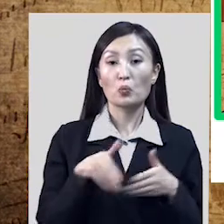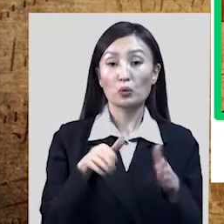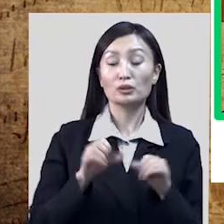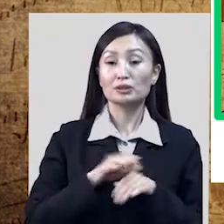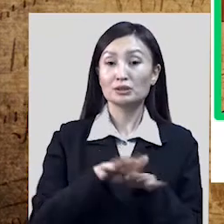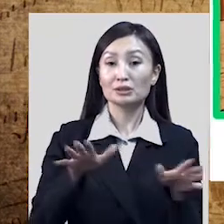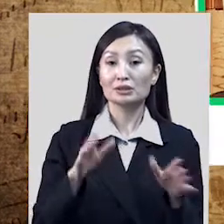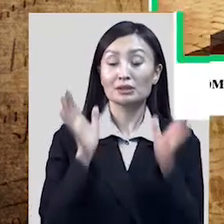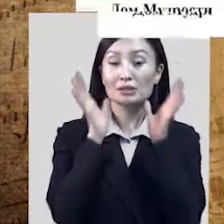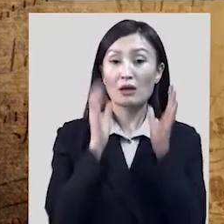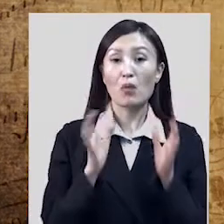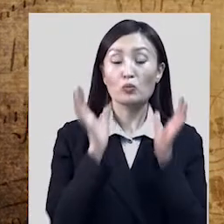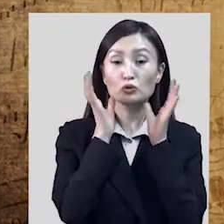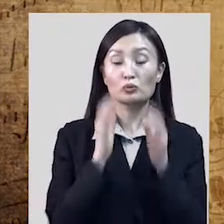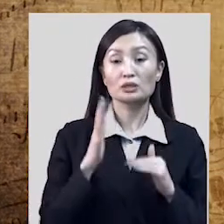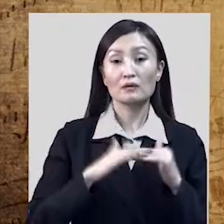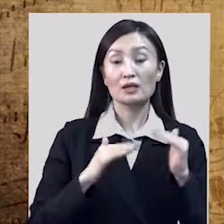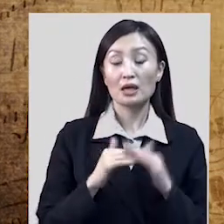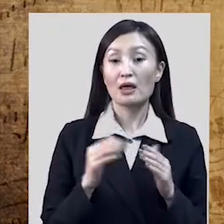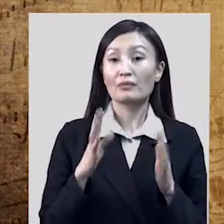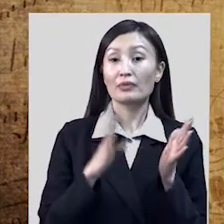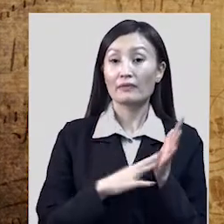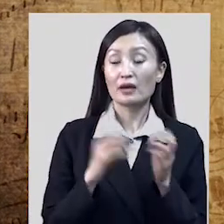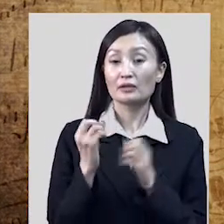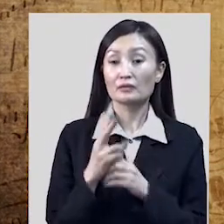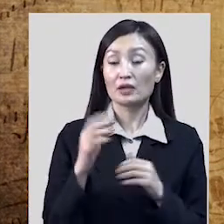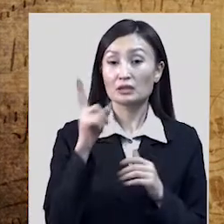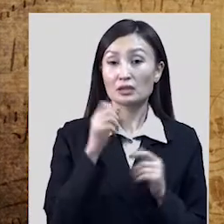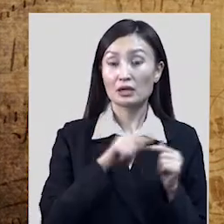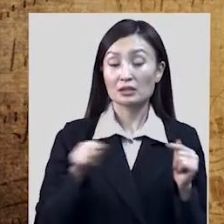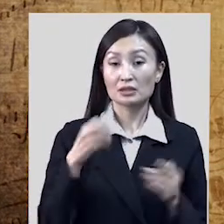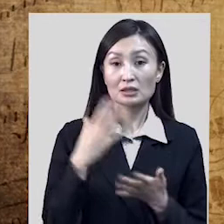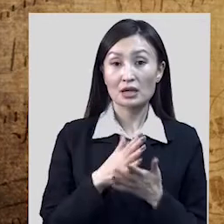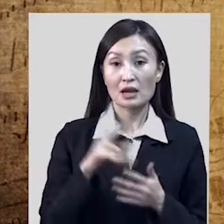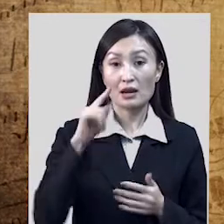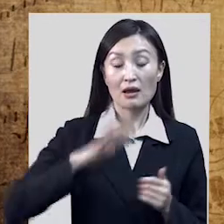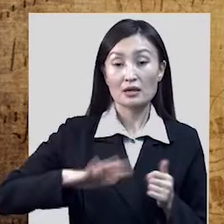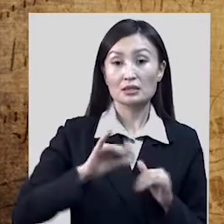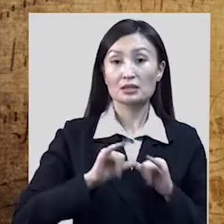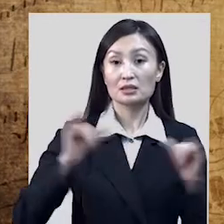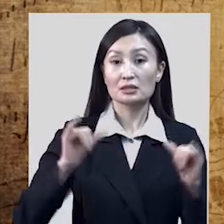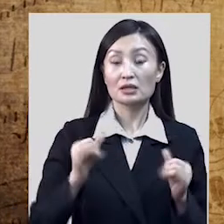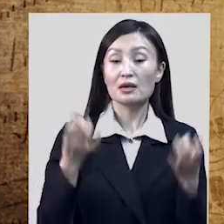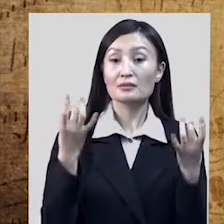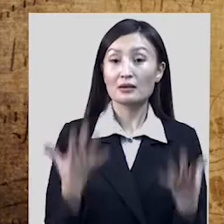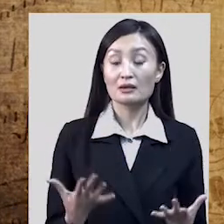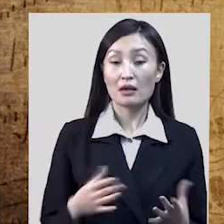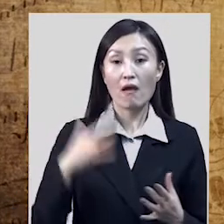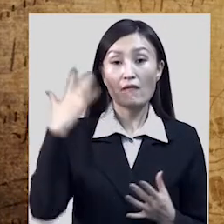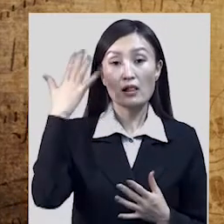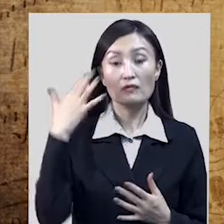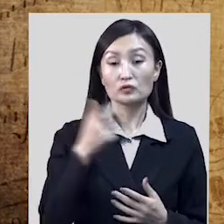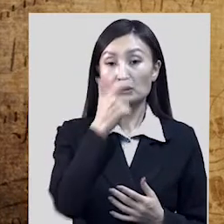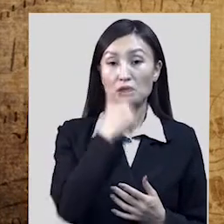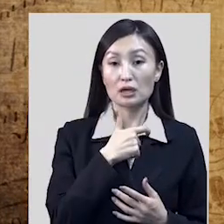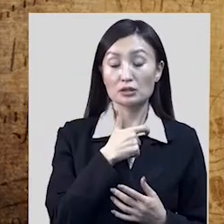в эпоху мусульманского ренессанса девятых двенадцать веков центральной азии развивались естественный философское